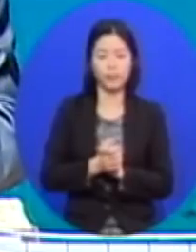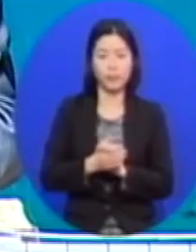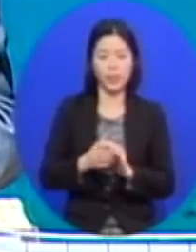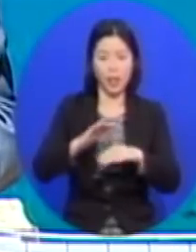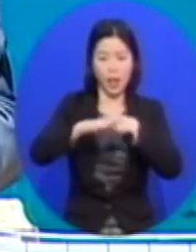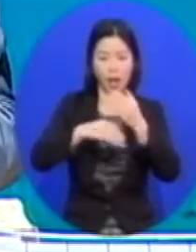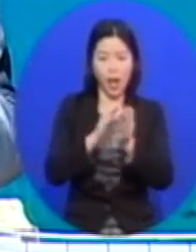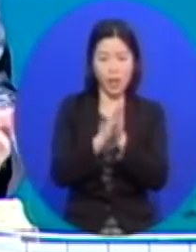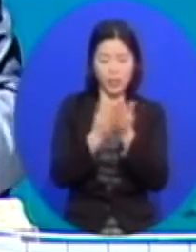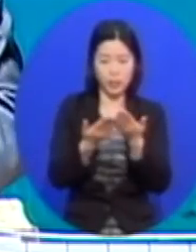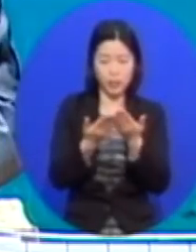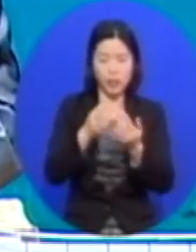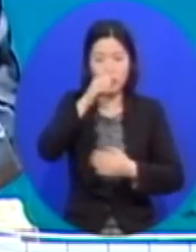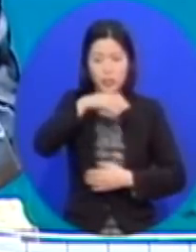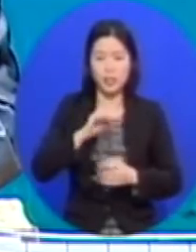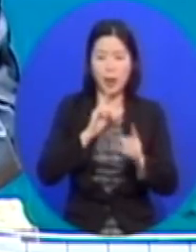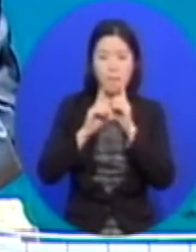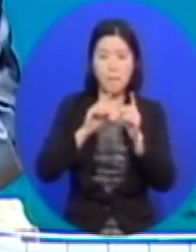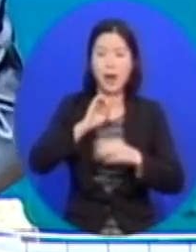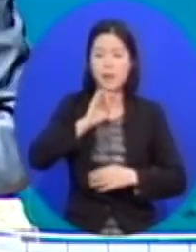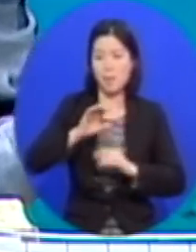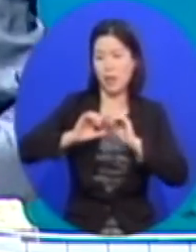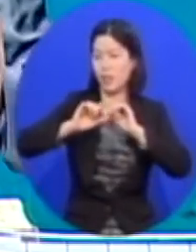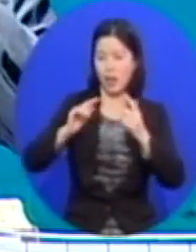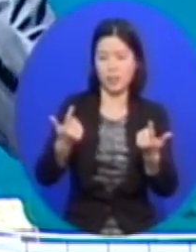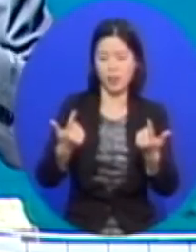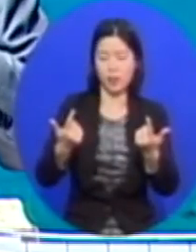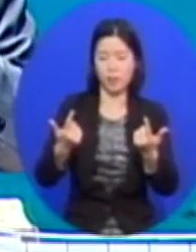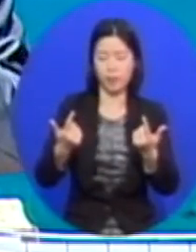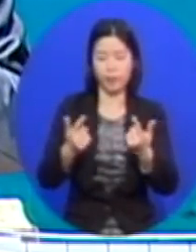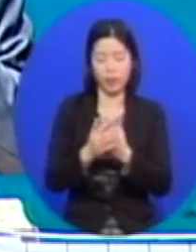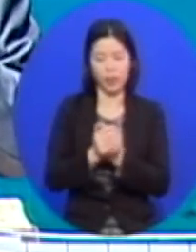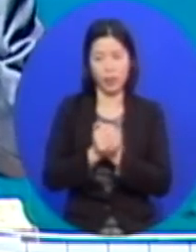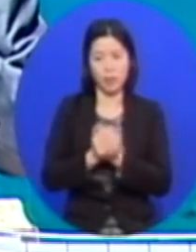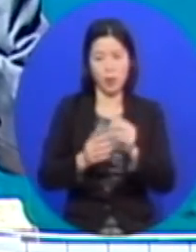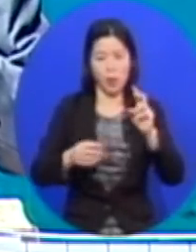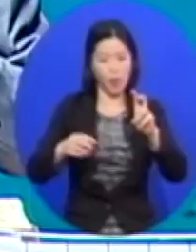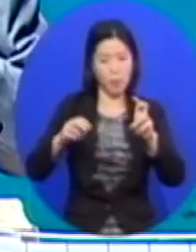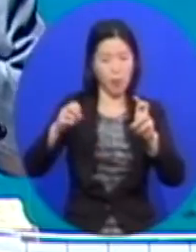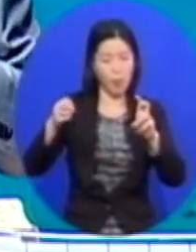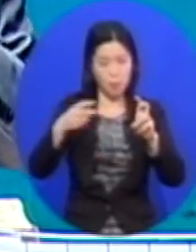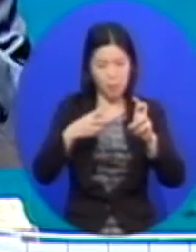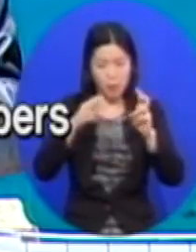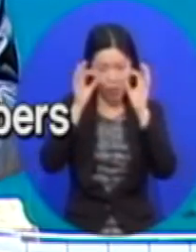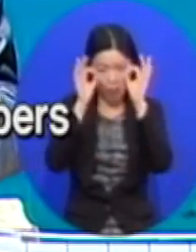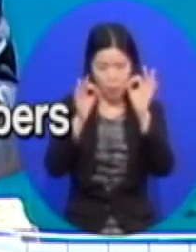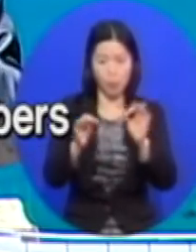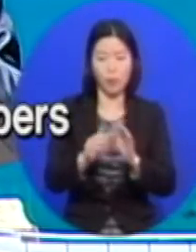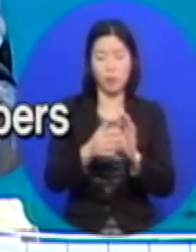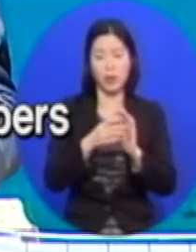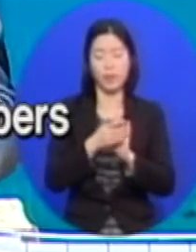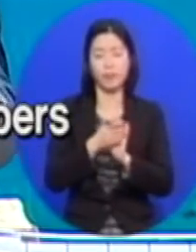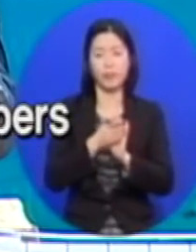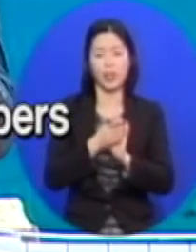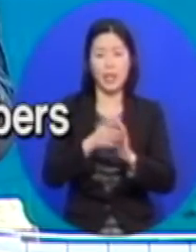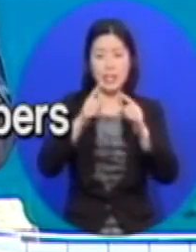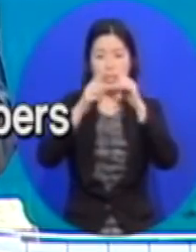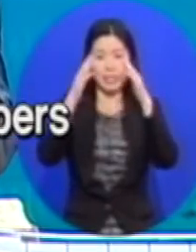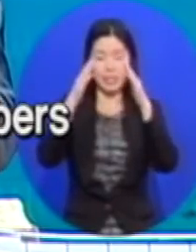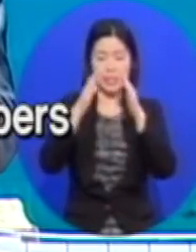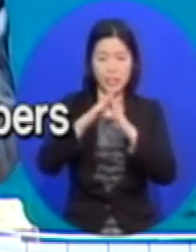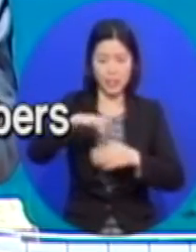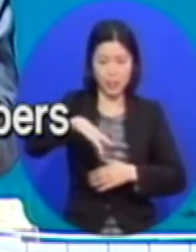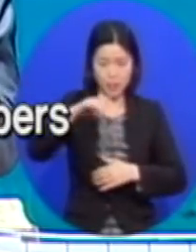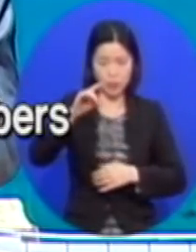성경은 그냥 말만 해 놓은게 아닙니다 빌레몬서 를 보면 이 초대교회의 실제로 오늘